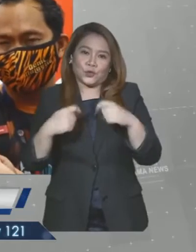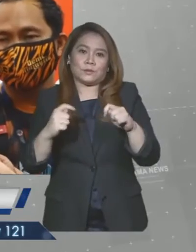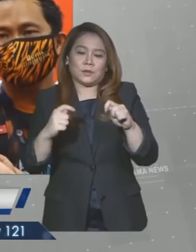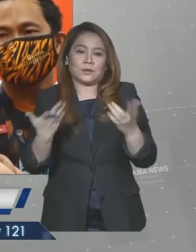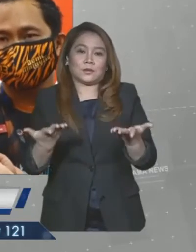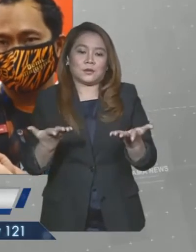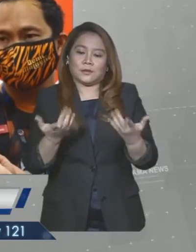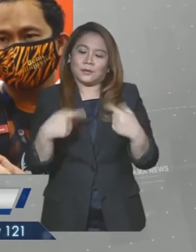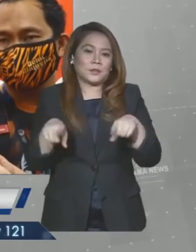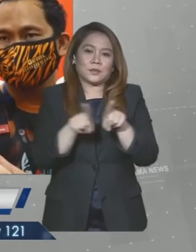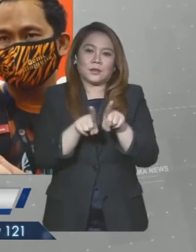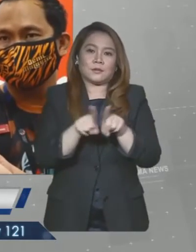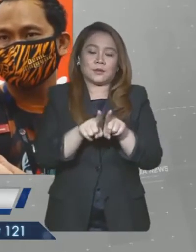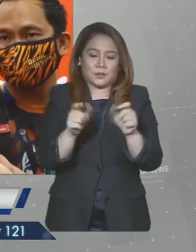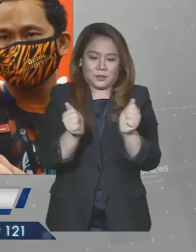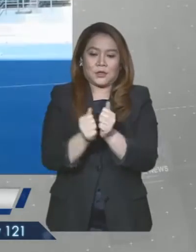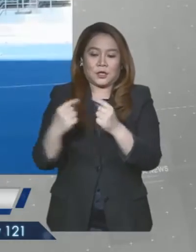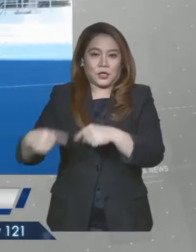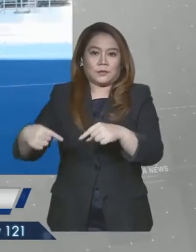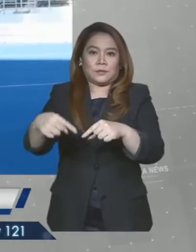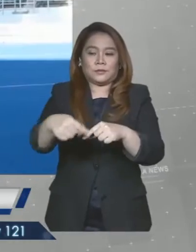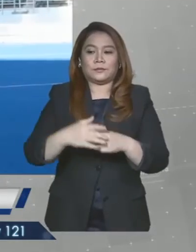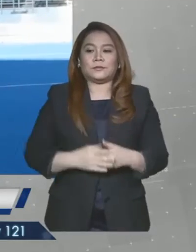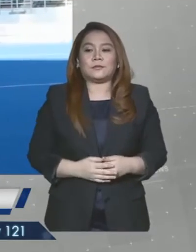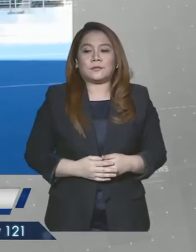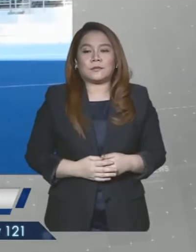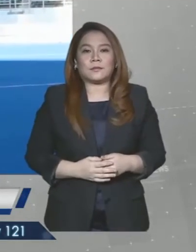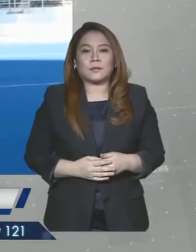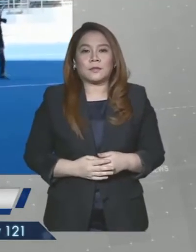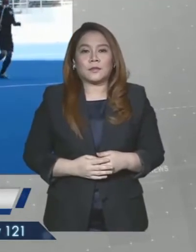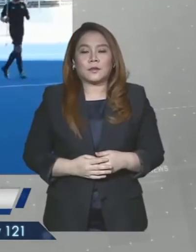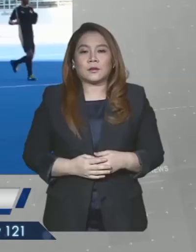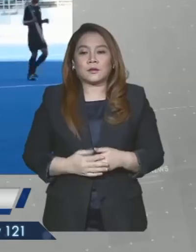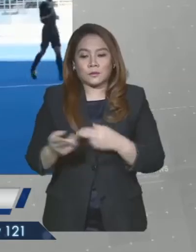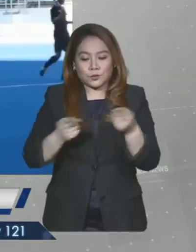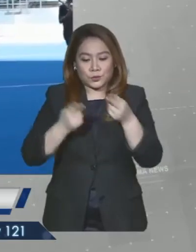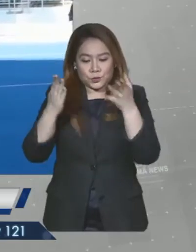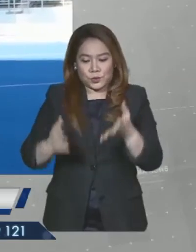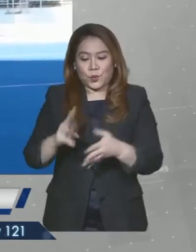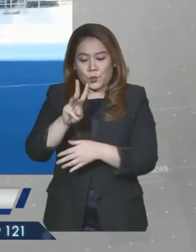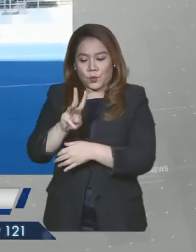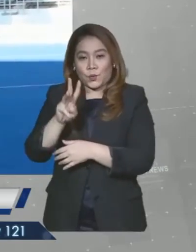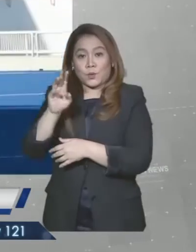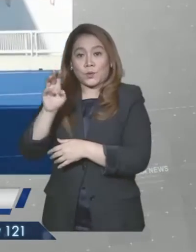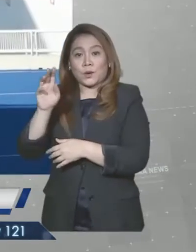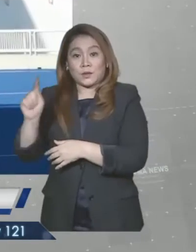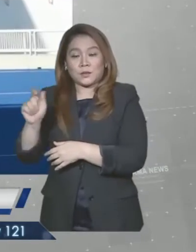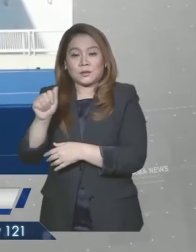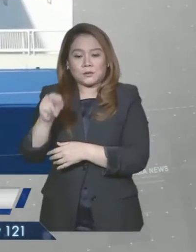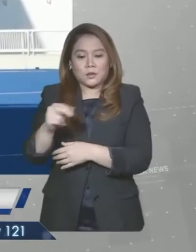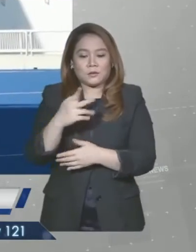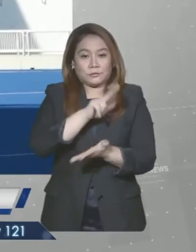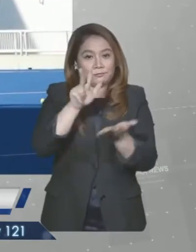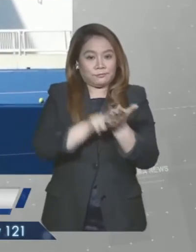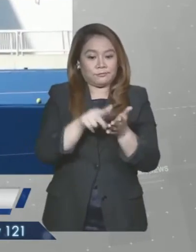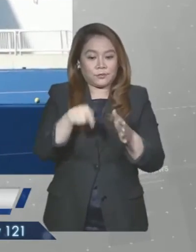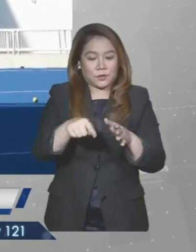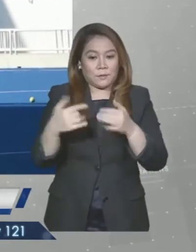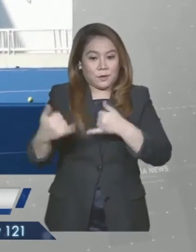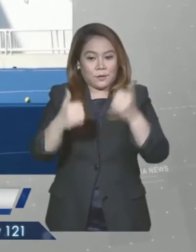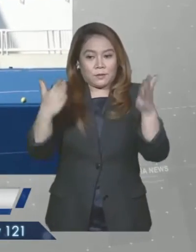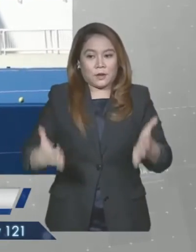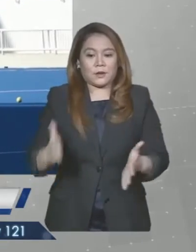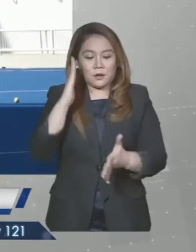tu lah, benda yang sama dekat game tu. Sementara itu, pengendali negara Wellestan mengesahkan anak didiknya akan mengadakan